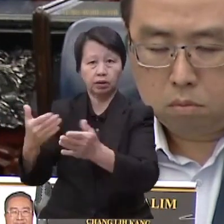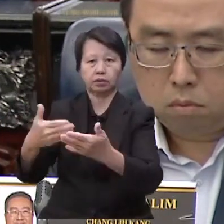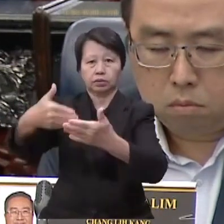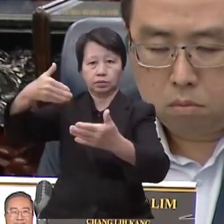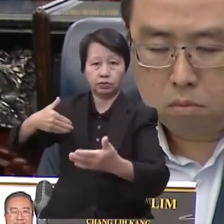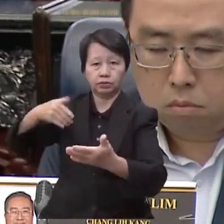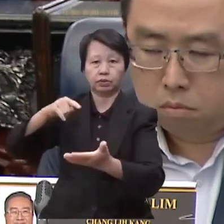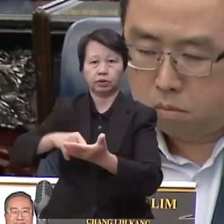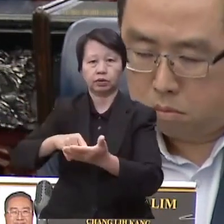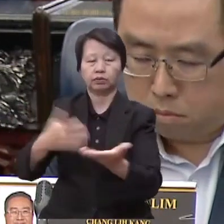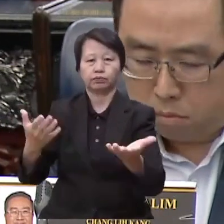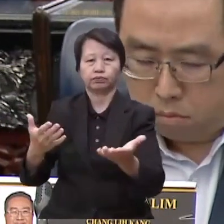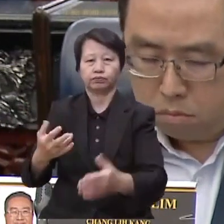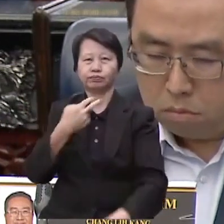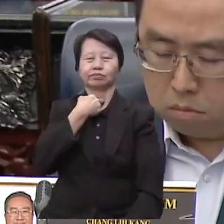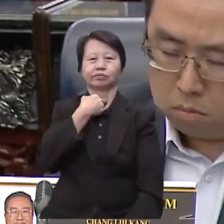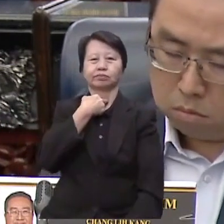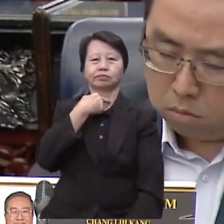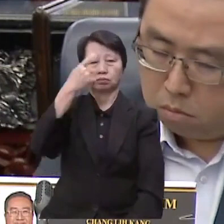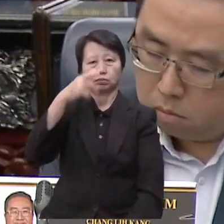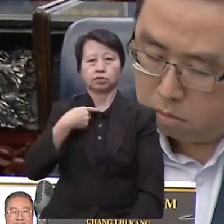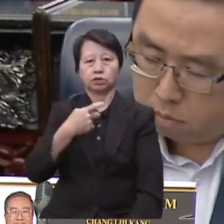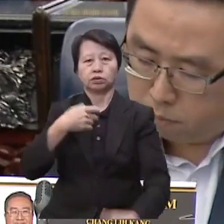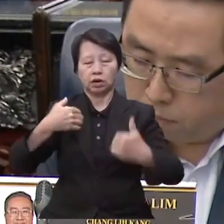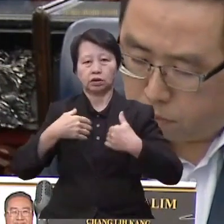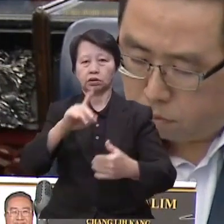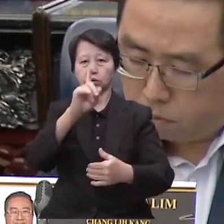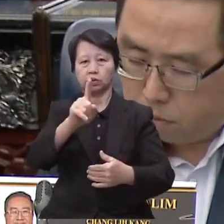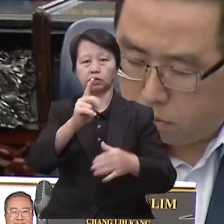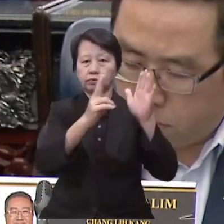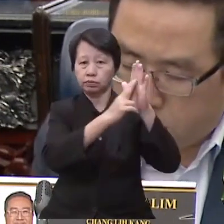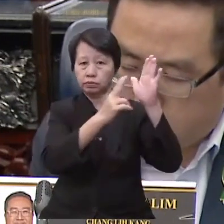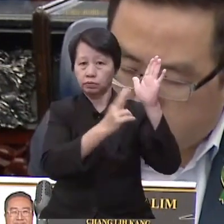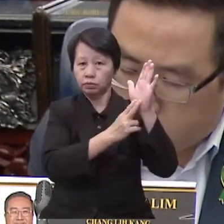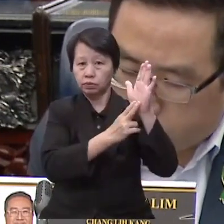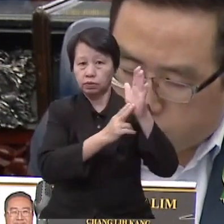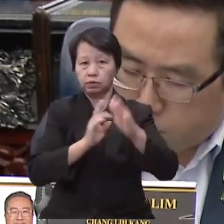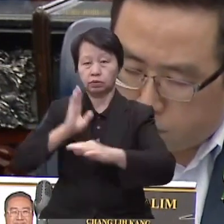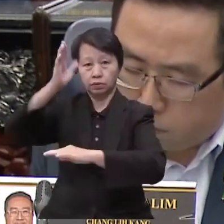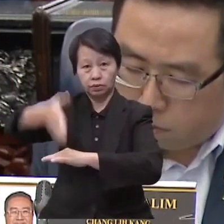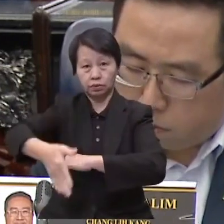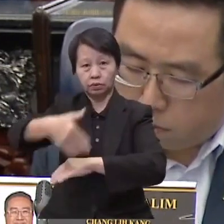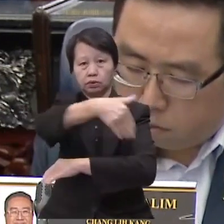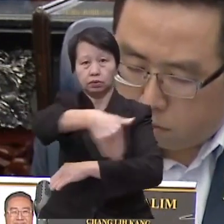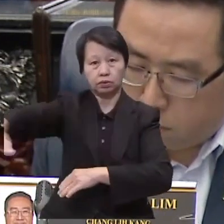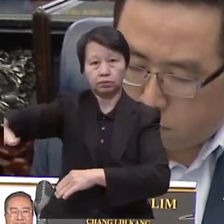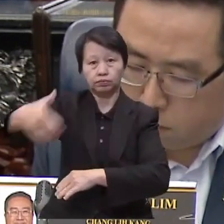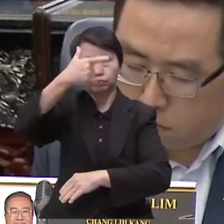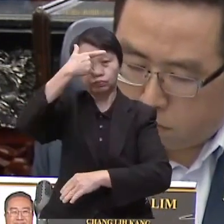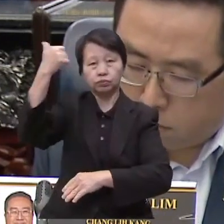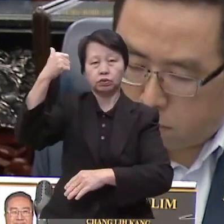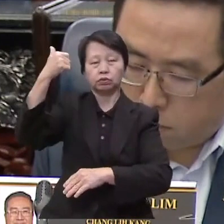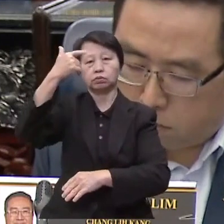ini antara kekangan untuk kita ada satu perundangan rentas sempadan ialah kerana